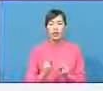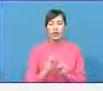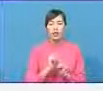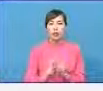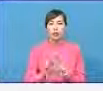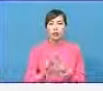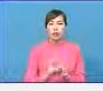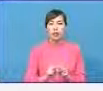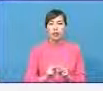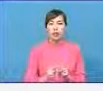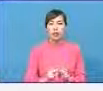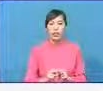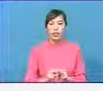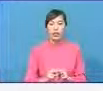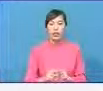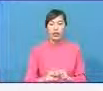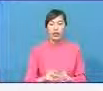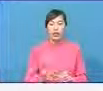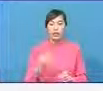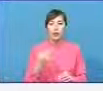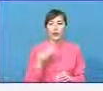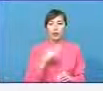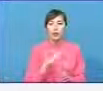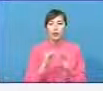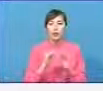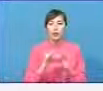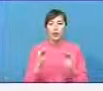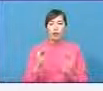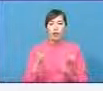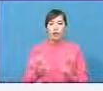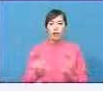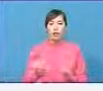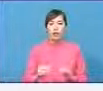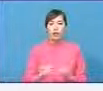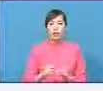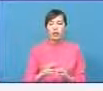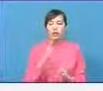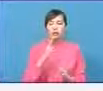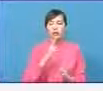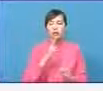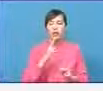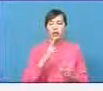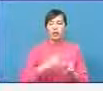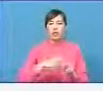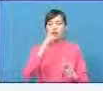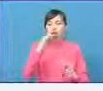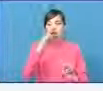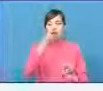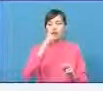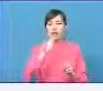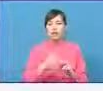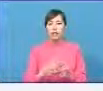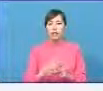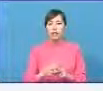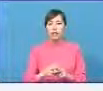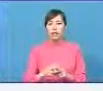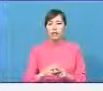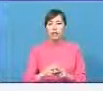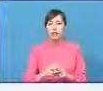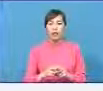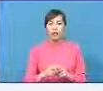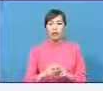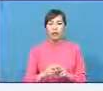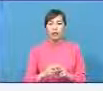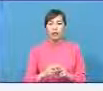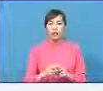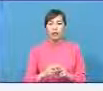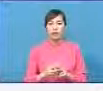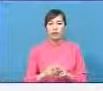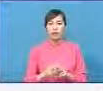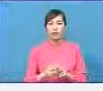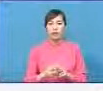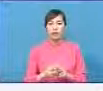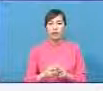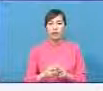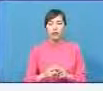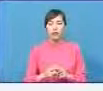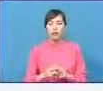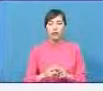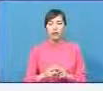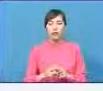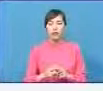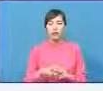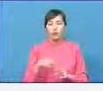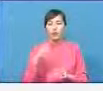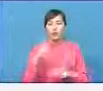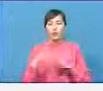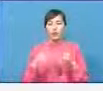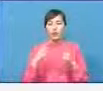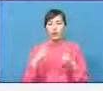ұстаздардың арқасында осындағы неше бір балашаға, балдар қыздар өз несіне жетіп, сөйлеп,